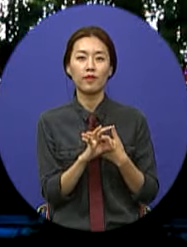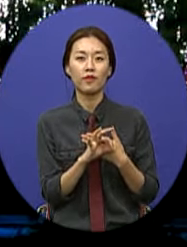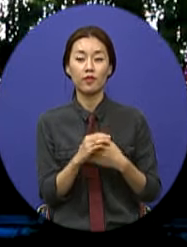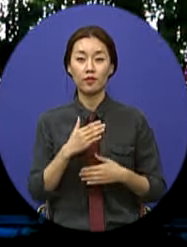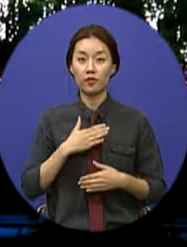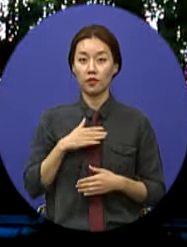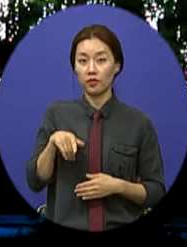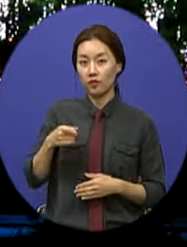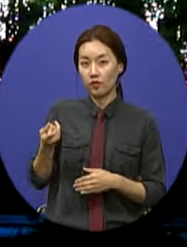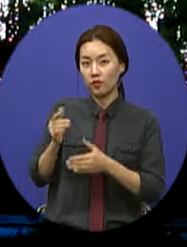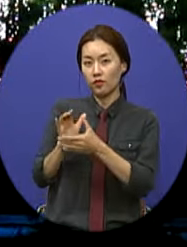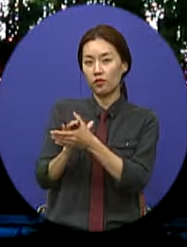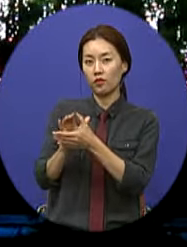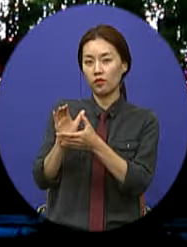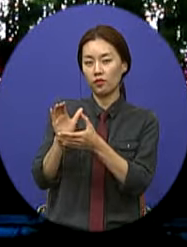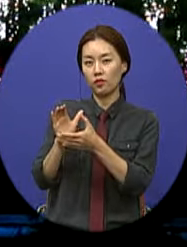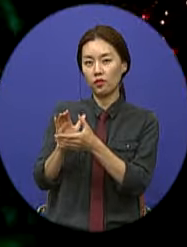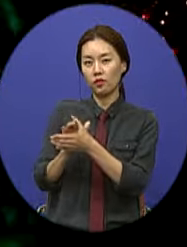고집하면